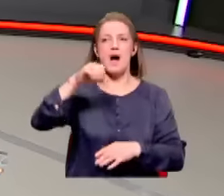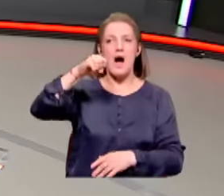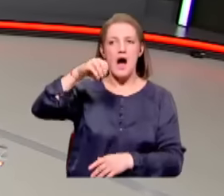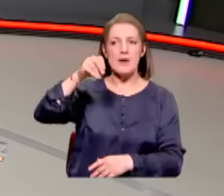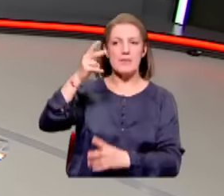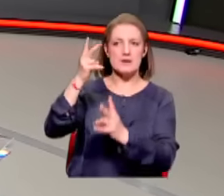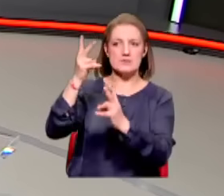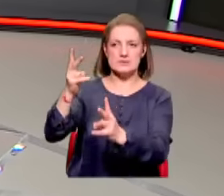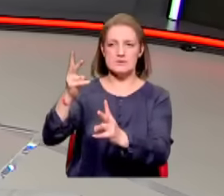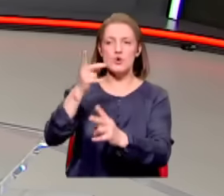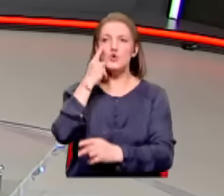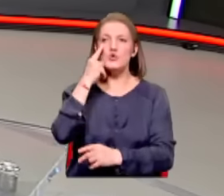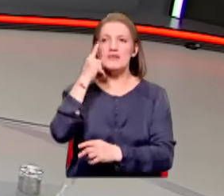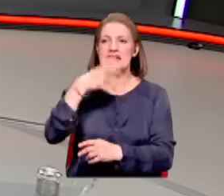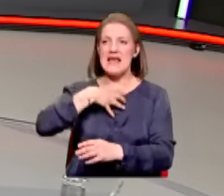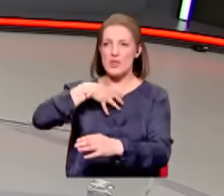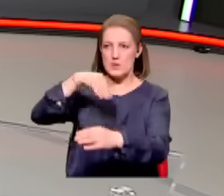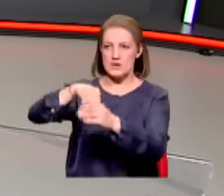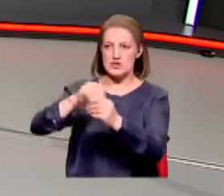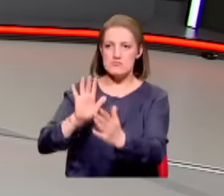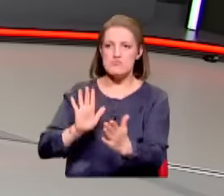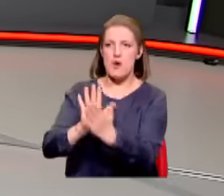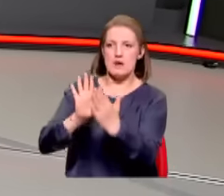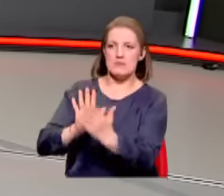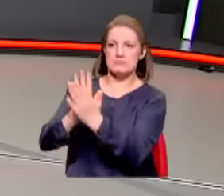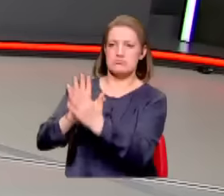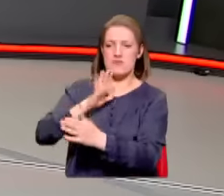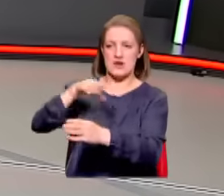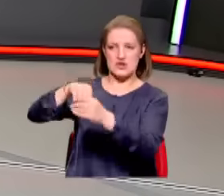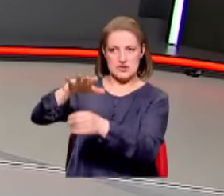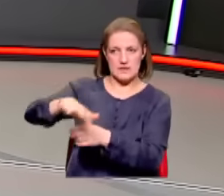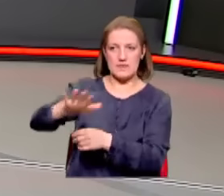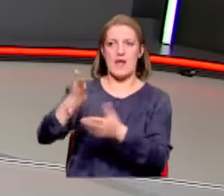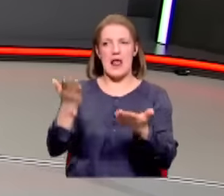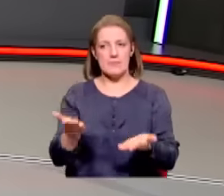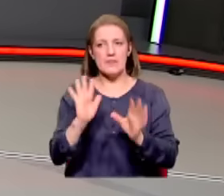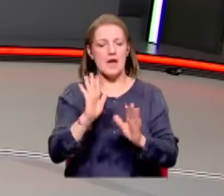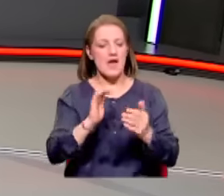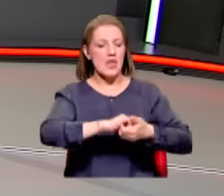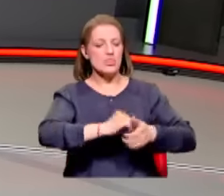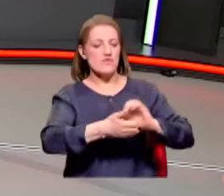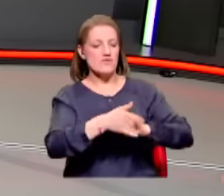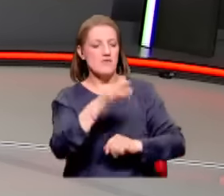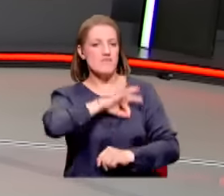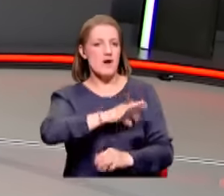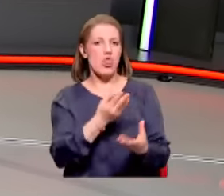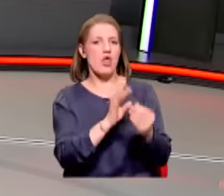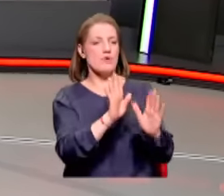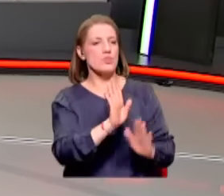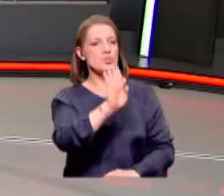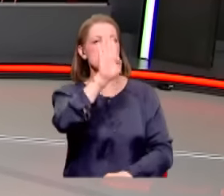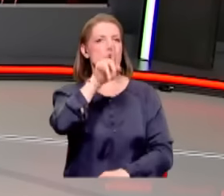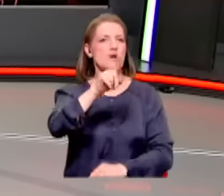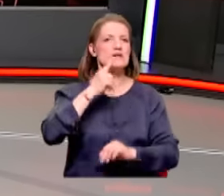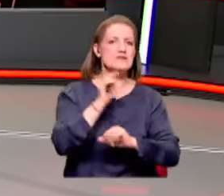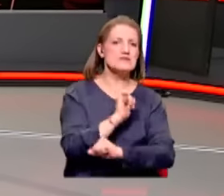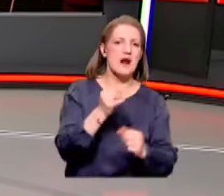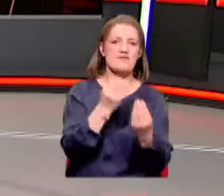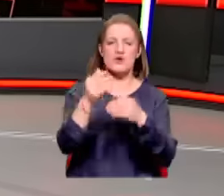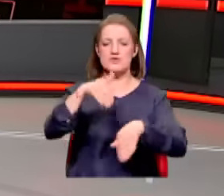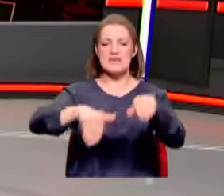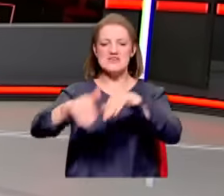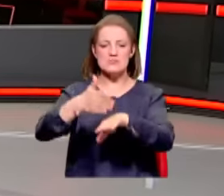Parti'nin hükümetin kendi içinde bir takım muhalifleri var elbette. İttifaklar işe yaramıyor. Demokrasiyi zedeliyor.